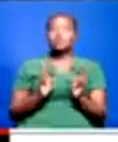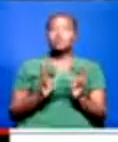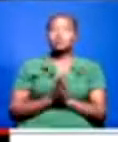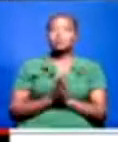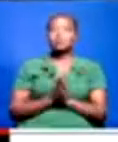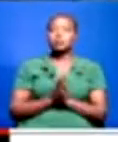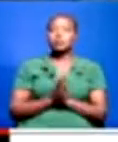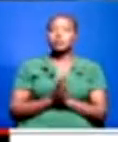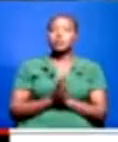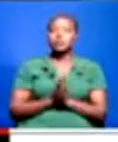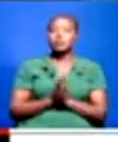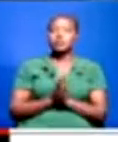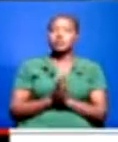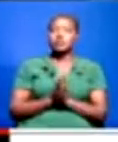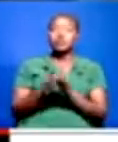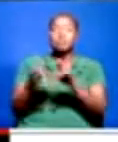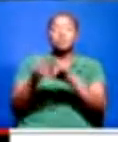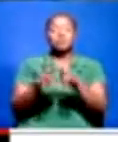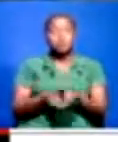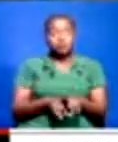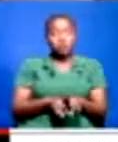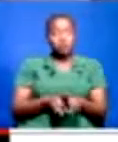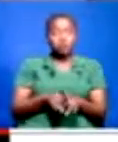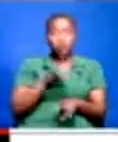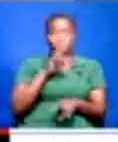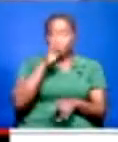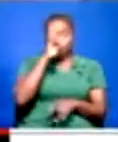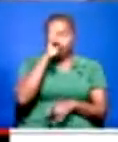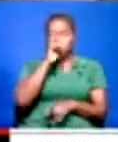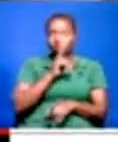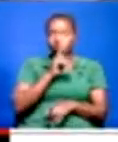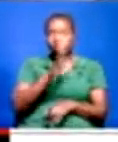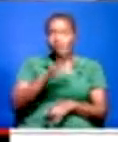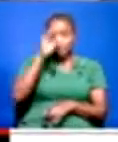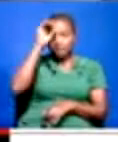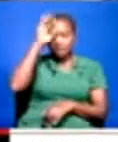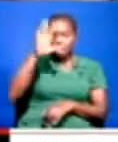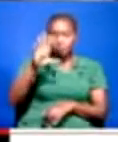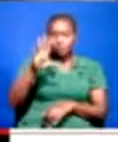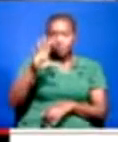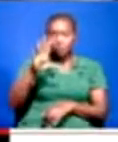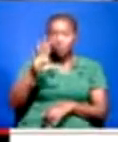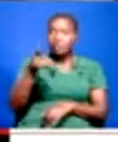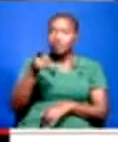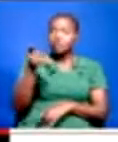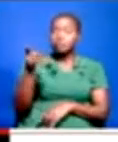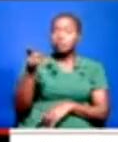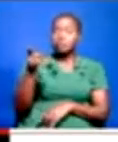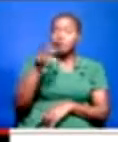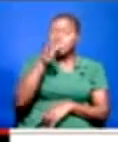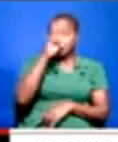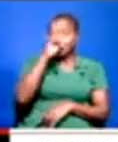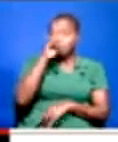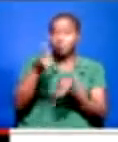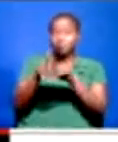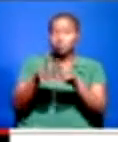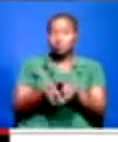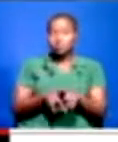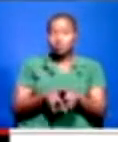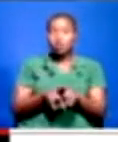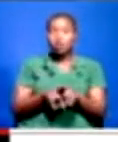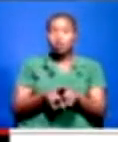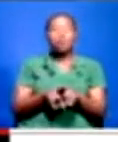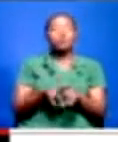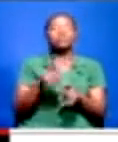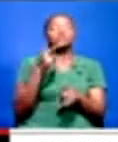pistol. Kulingana na kamanda wa polisi huko Kiambu, Muchangi Kioi, polisi pia walinasa bunduki mbili